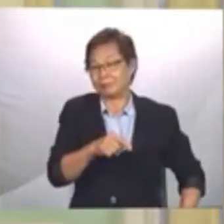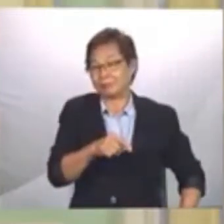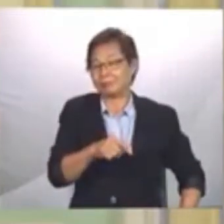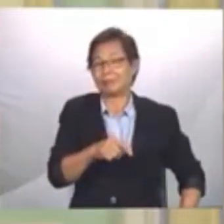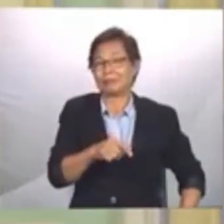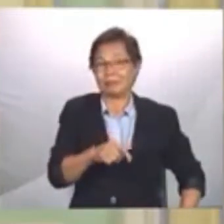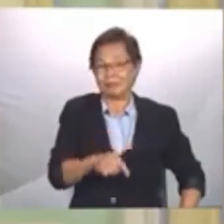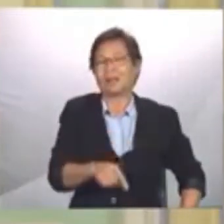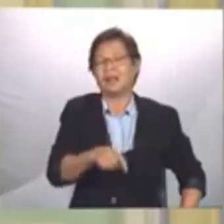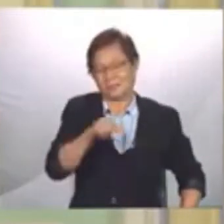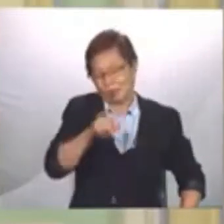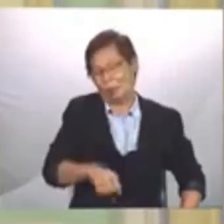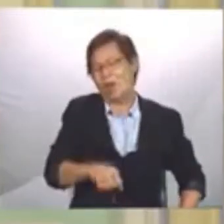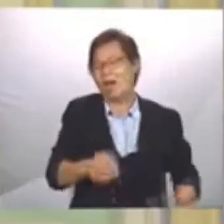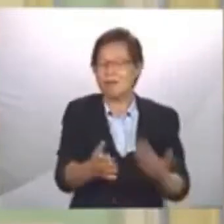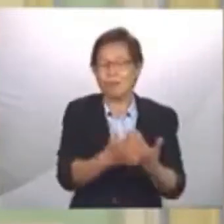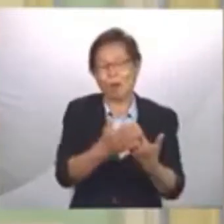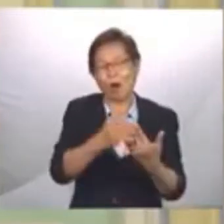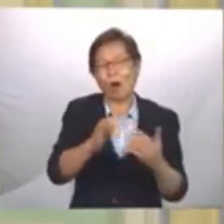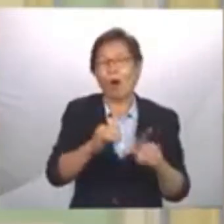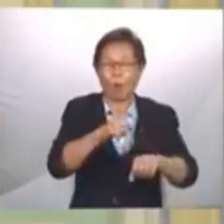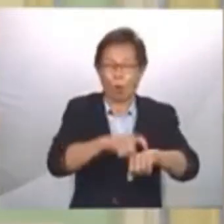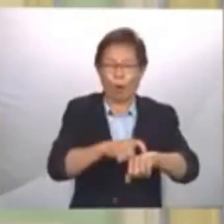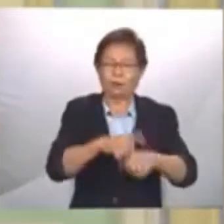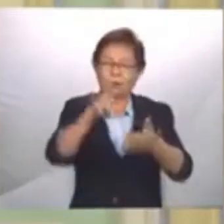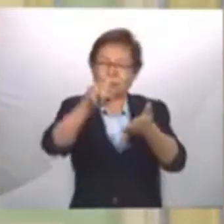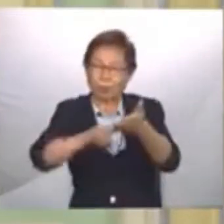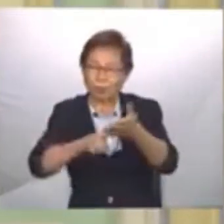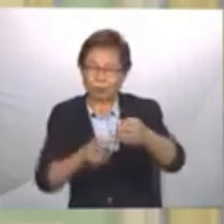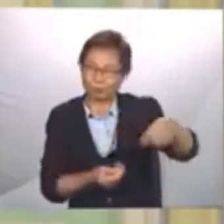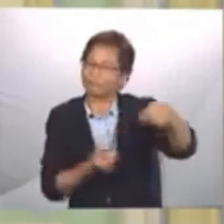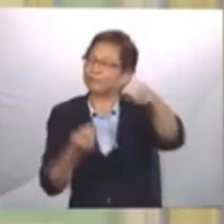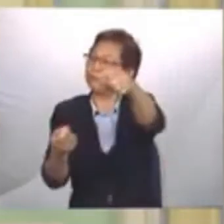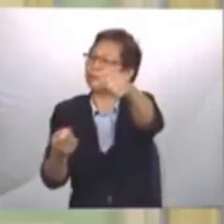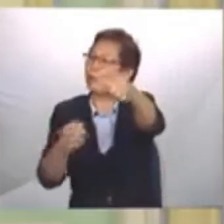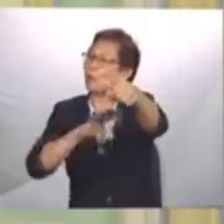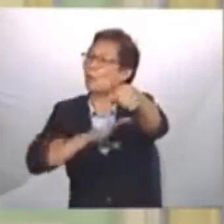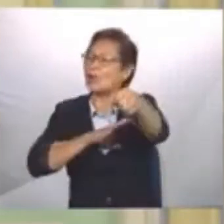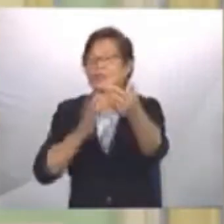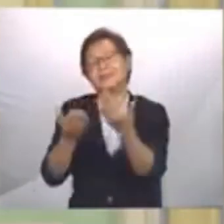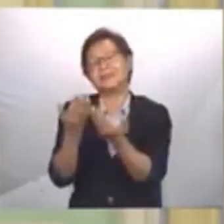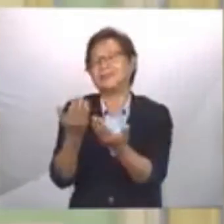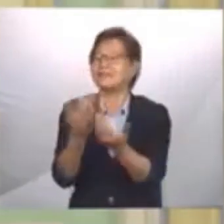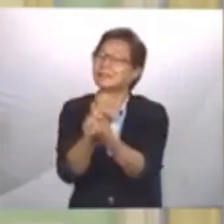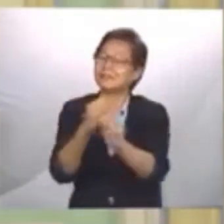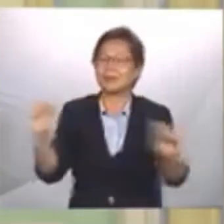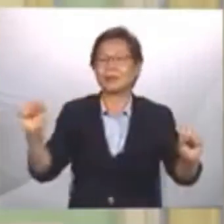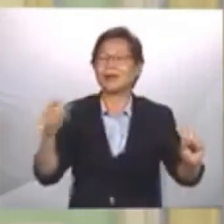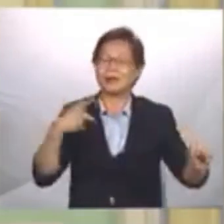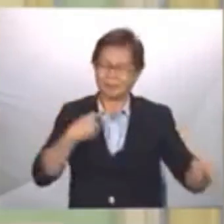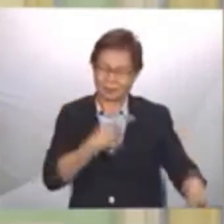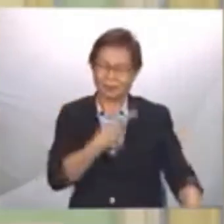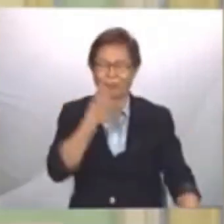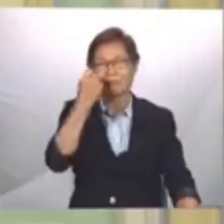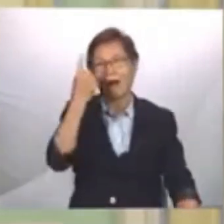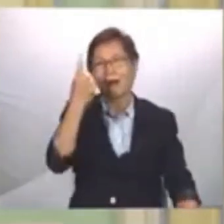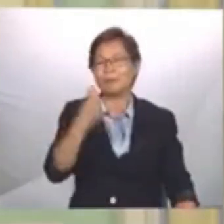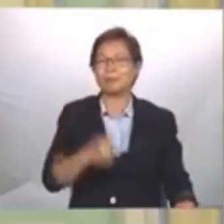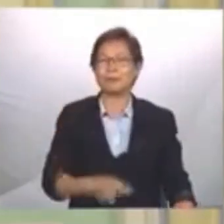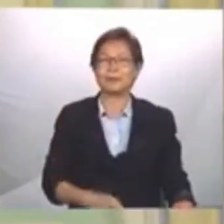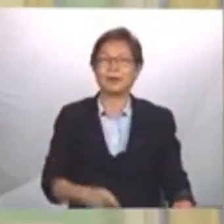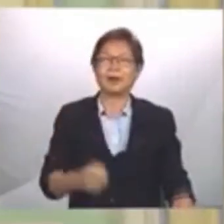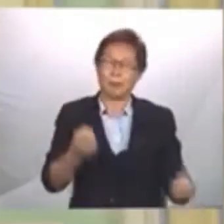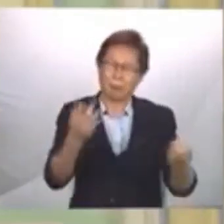mendapat pelepasan yang mudah sewaktu diperiksa oleh polis di setiap sekatan jalan raya. Kita faham ramai yang